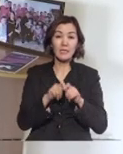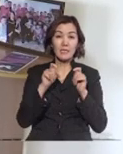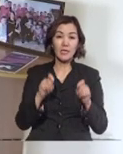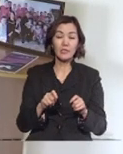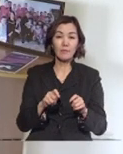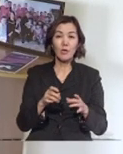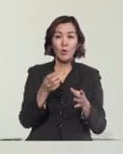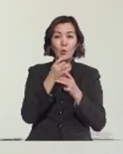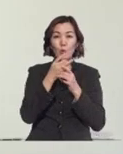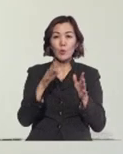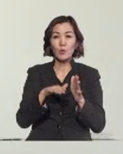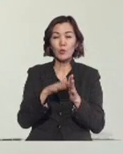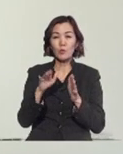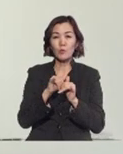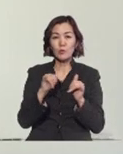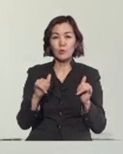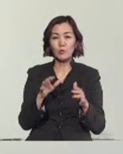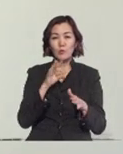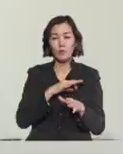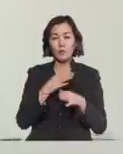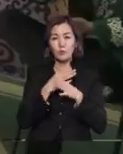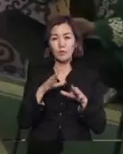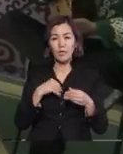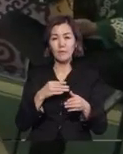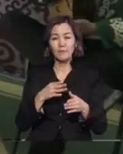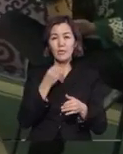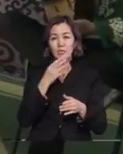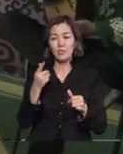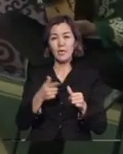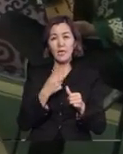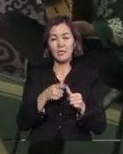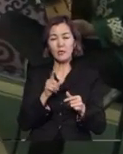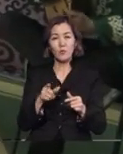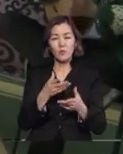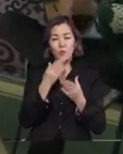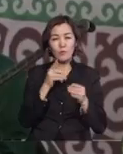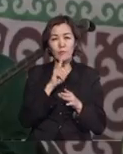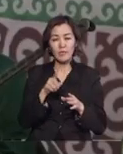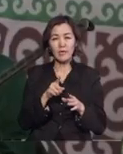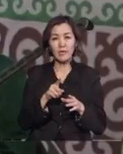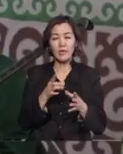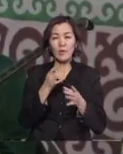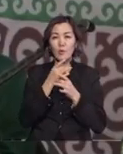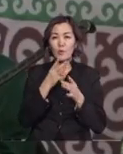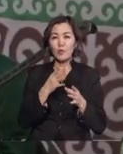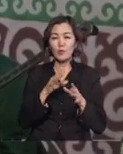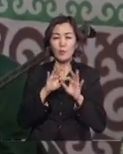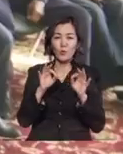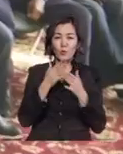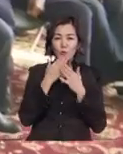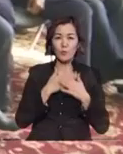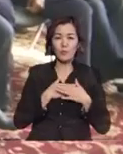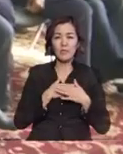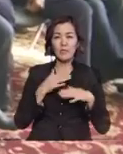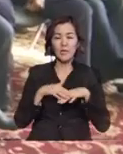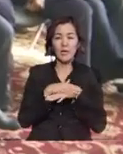ашып, өңір мәдениетінің өсіп өркендеуіне өз үлесін қосқан еді. Жақсының аты өлмейді. Айтулы өнер жанашырының есімі ел